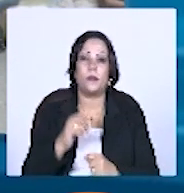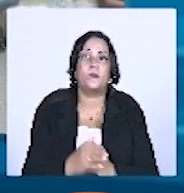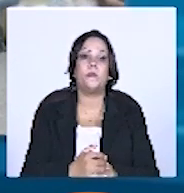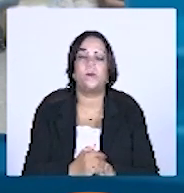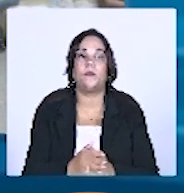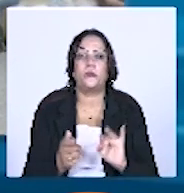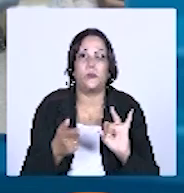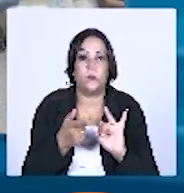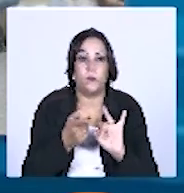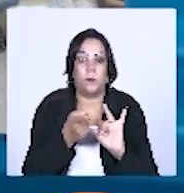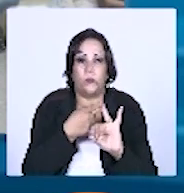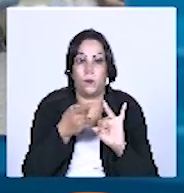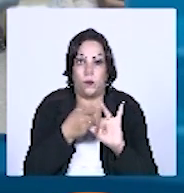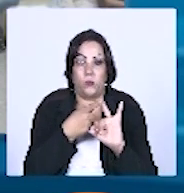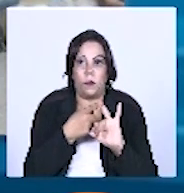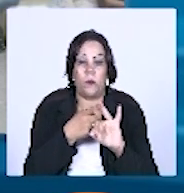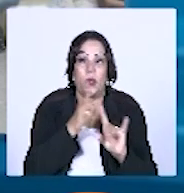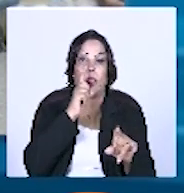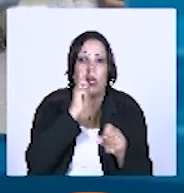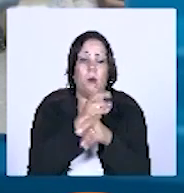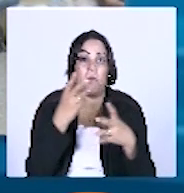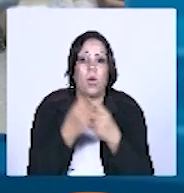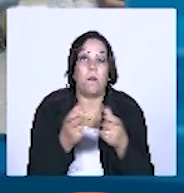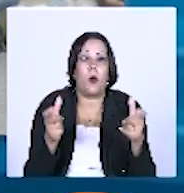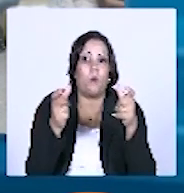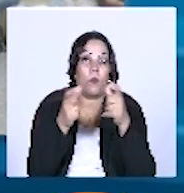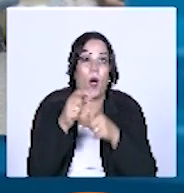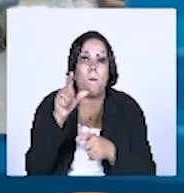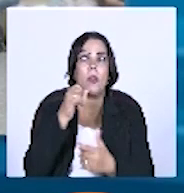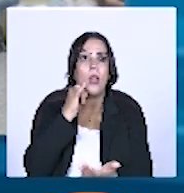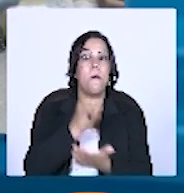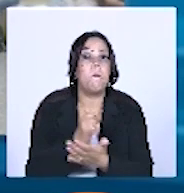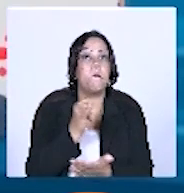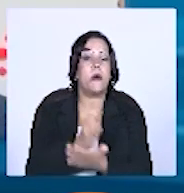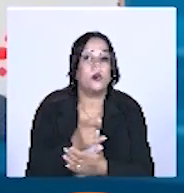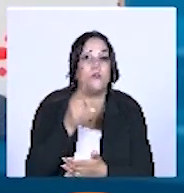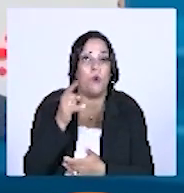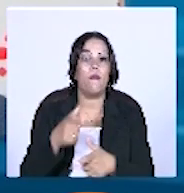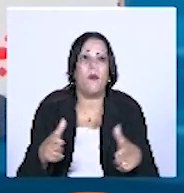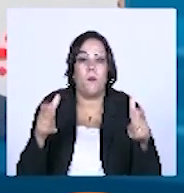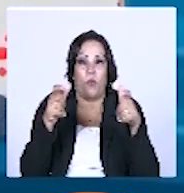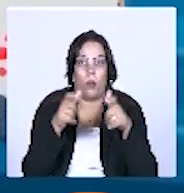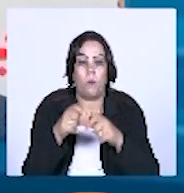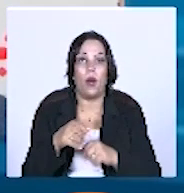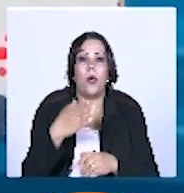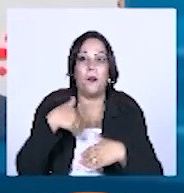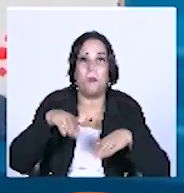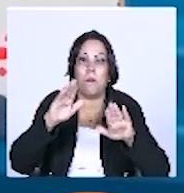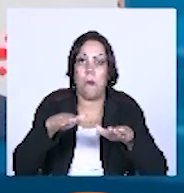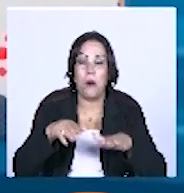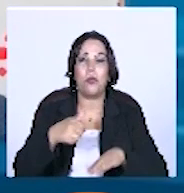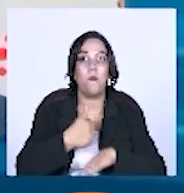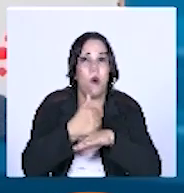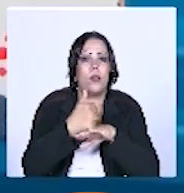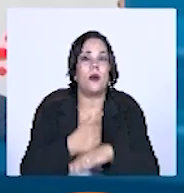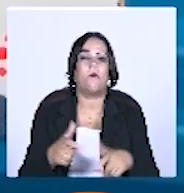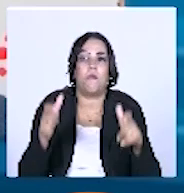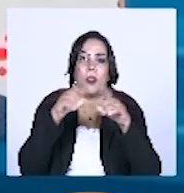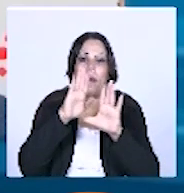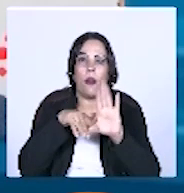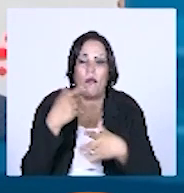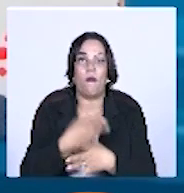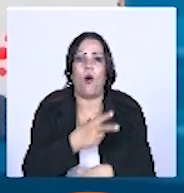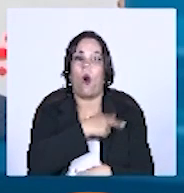الجنسين ثم التقينا بمجموعه من القيادات المجتمعيه يعني الم موجودين في مؤسسات مجتمع مدني